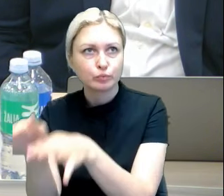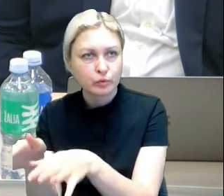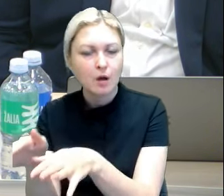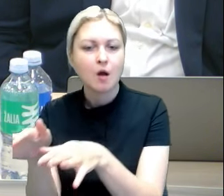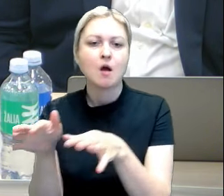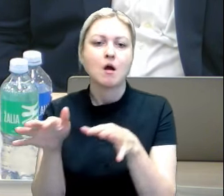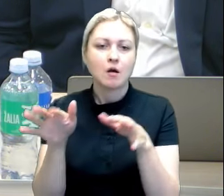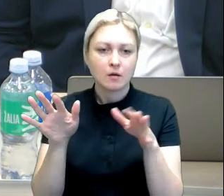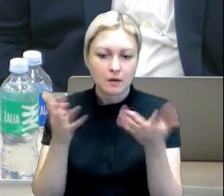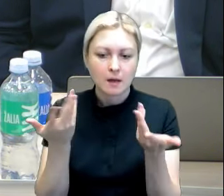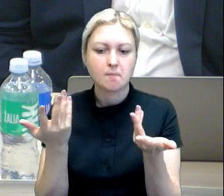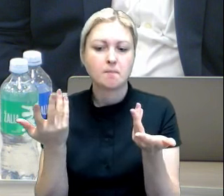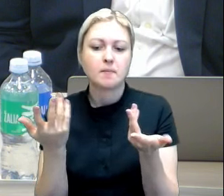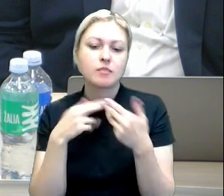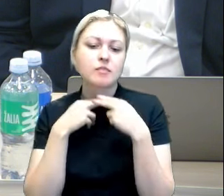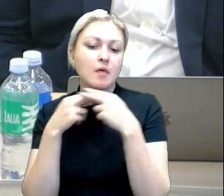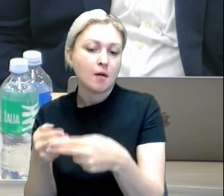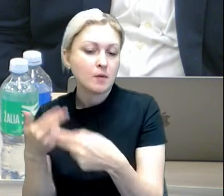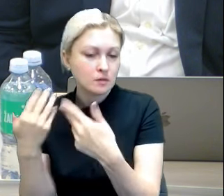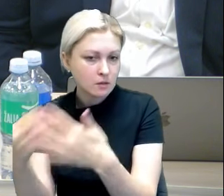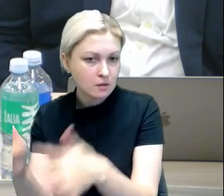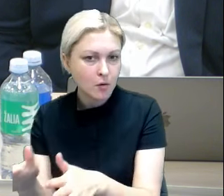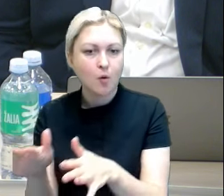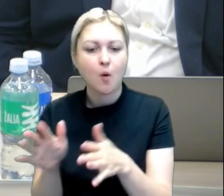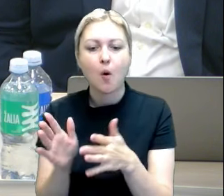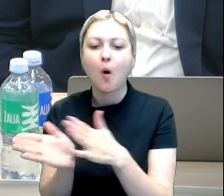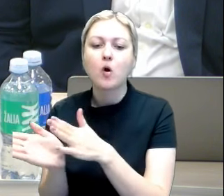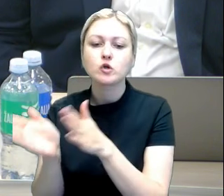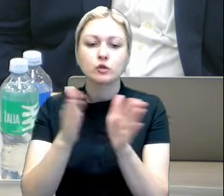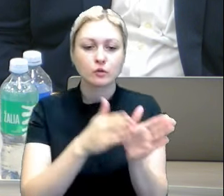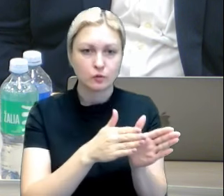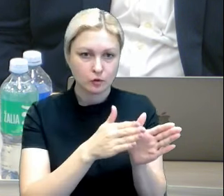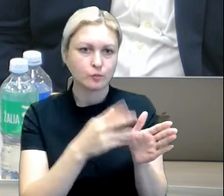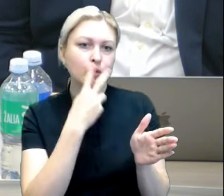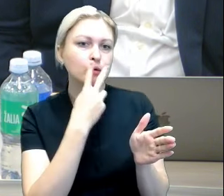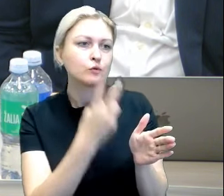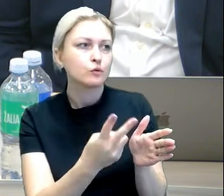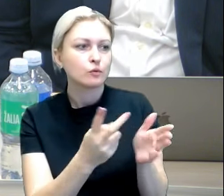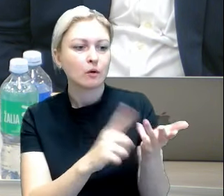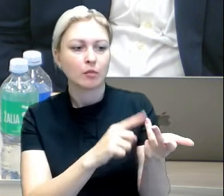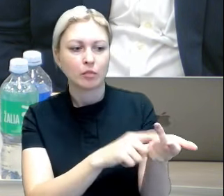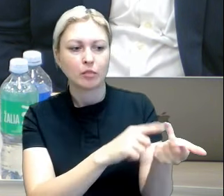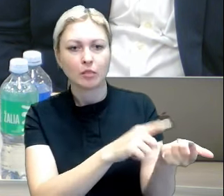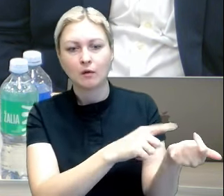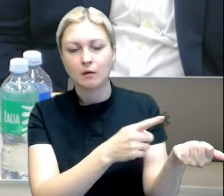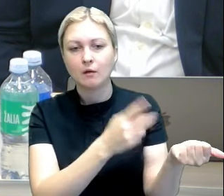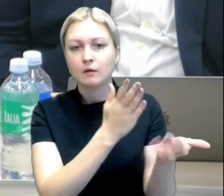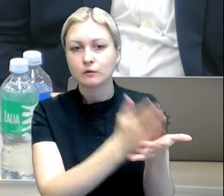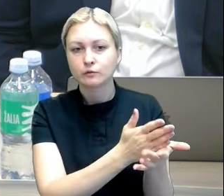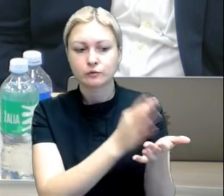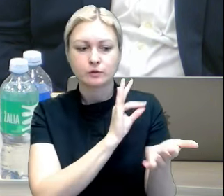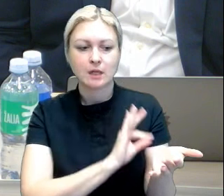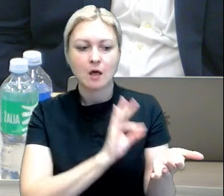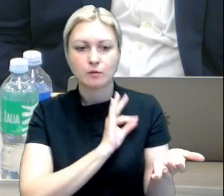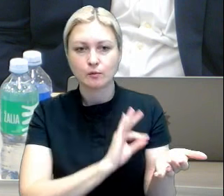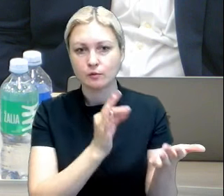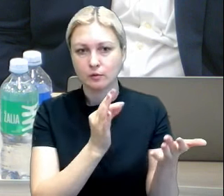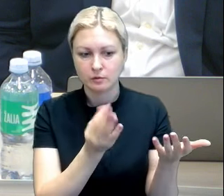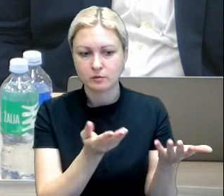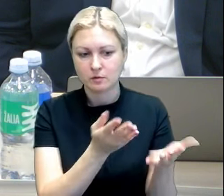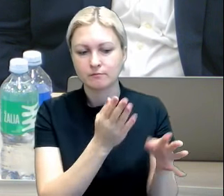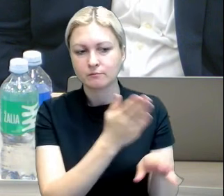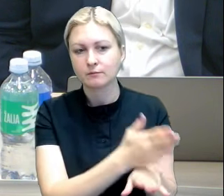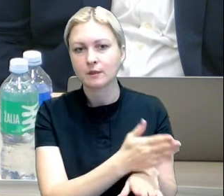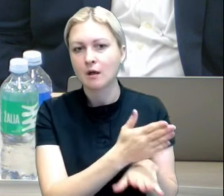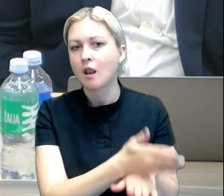tokį patrauklumą dėmesį iš kitos pusės visos kitos m kaip sakant sąnaudos ir toliau guli kokios jos be